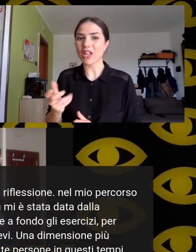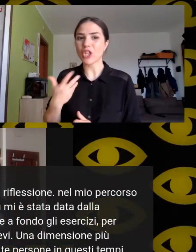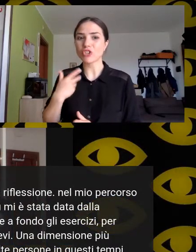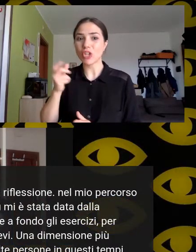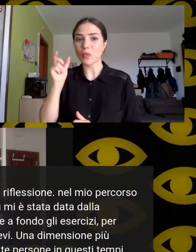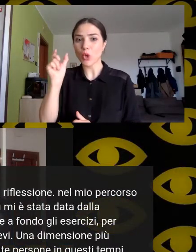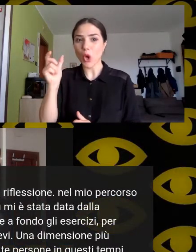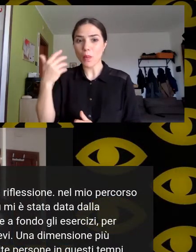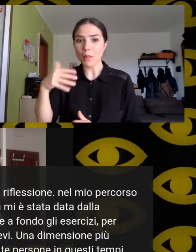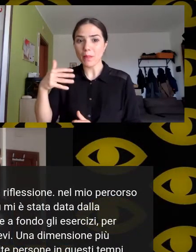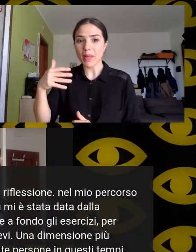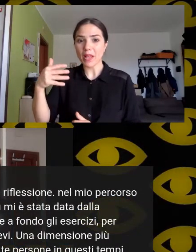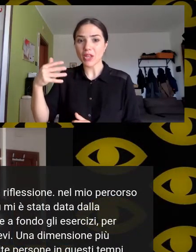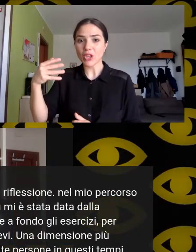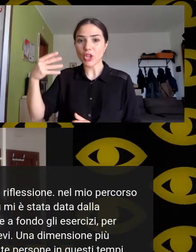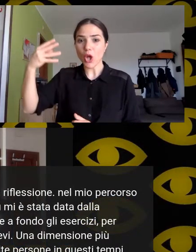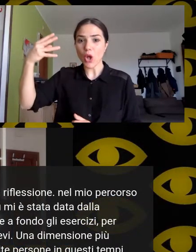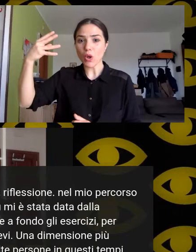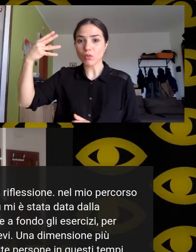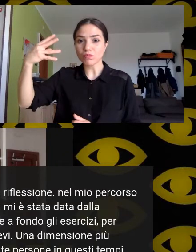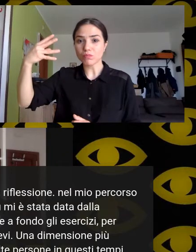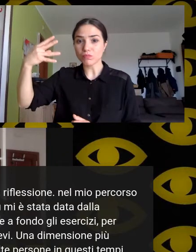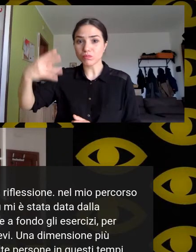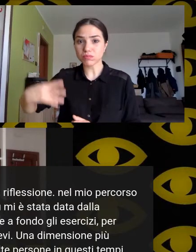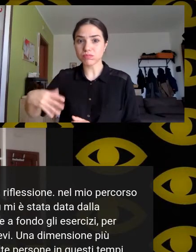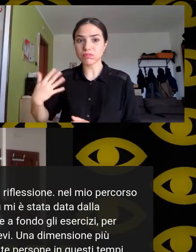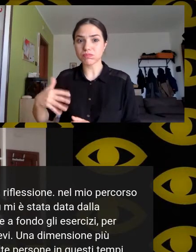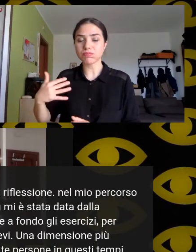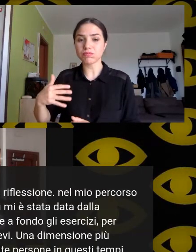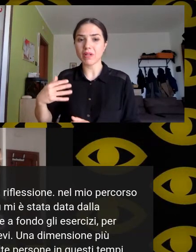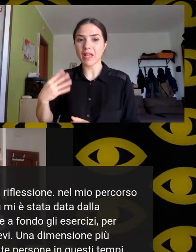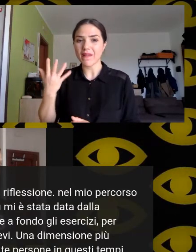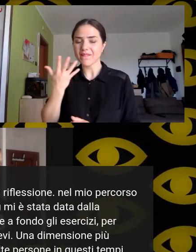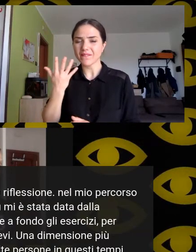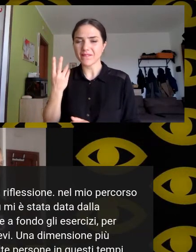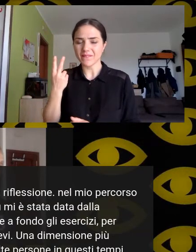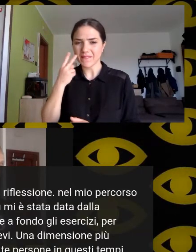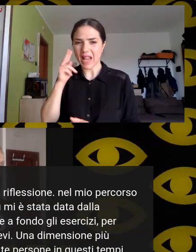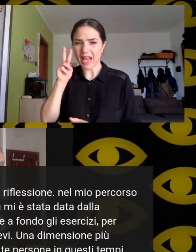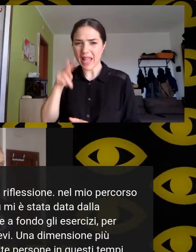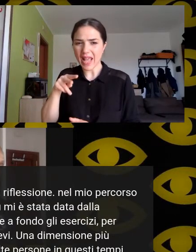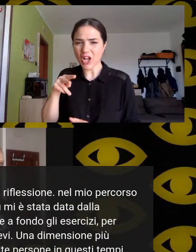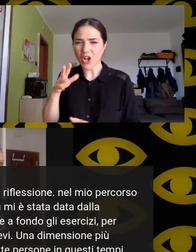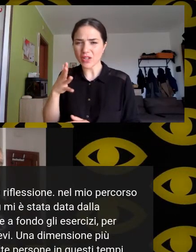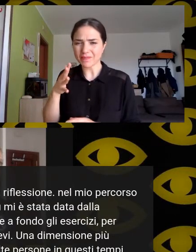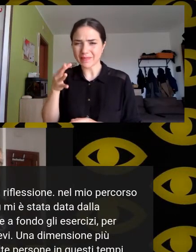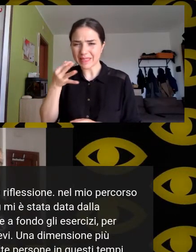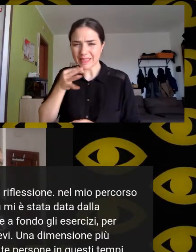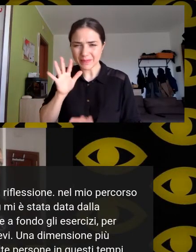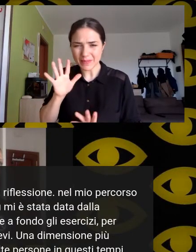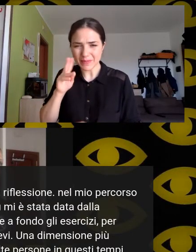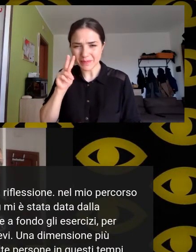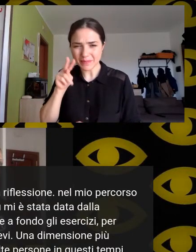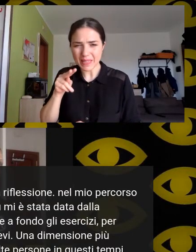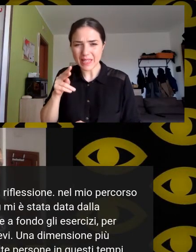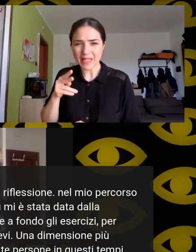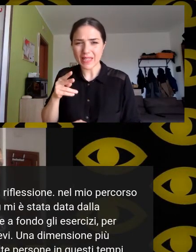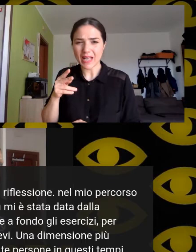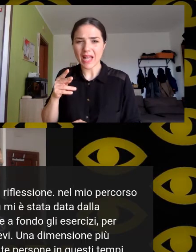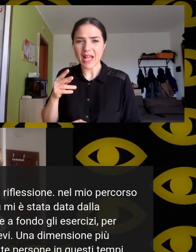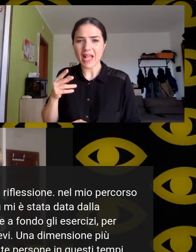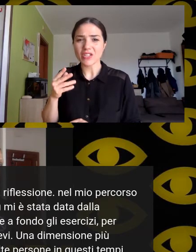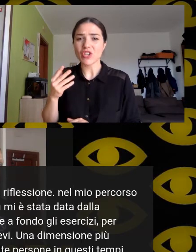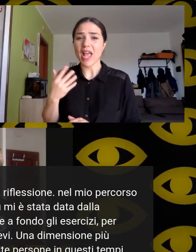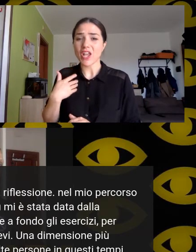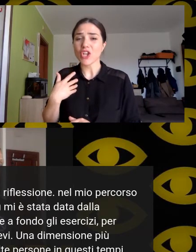lunghissimo commento di Angela, che vediamo se riesco a leggerlo. Cara Annalisa, mi rispecchio tantissimo in ogni tua riflessione, nel